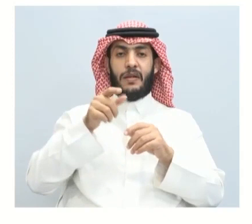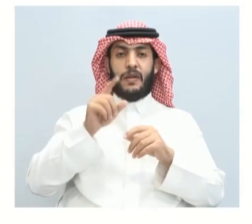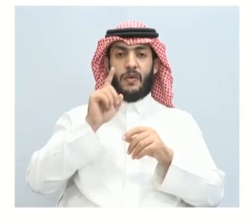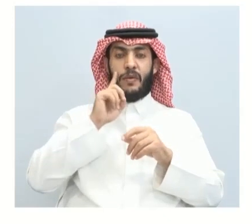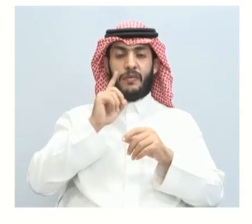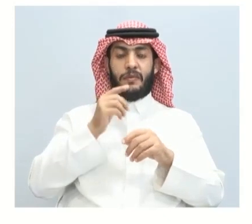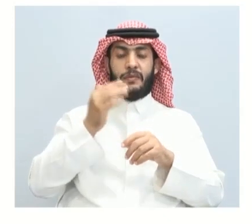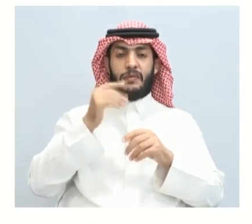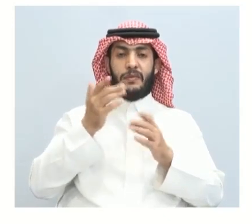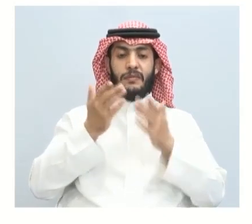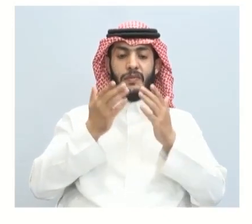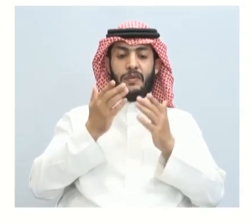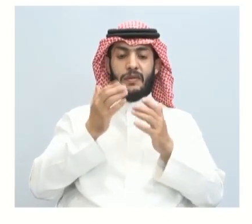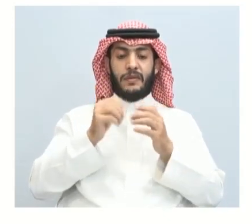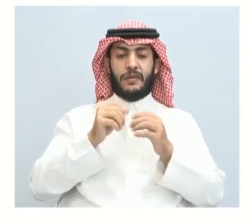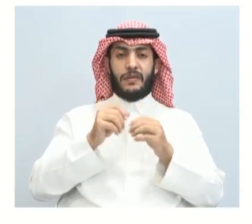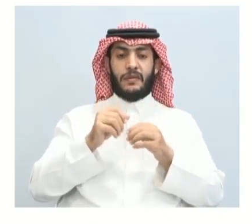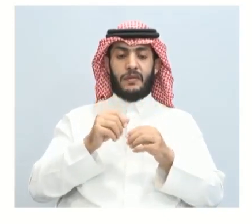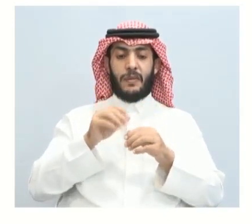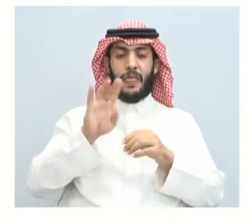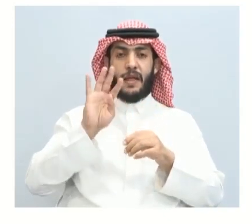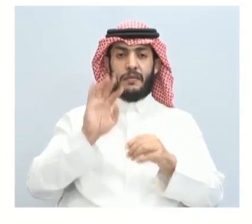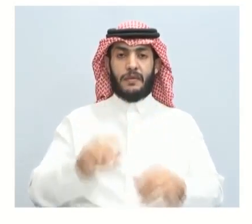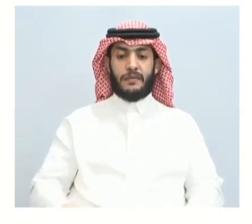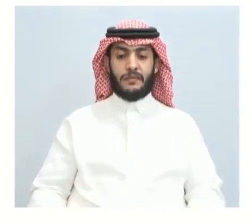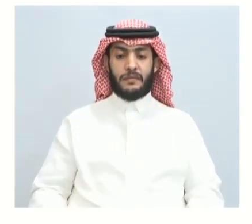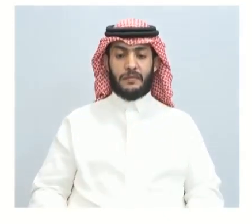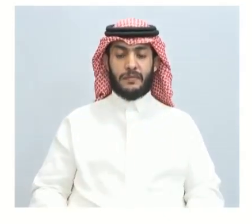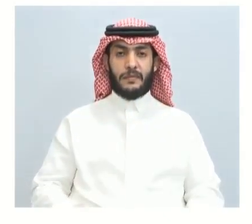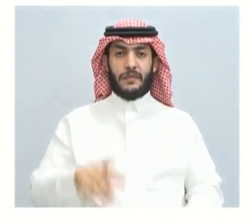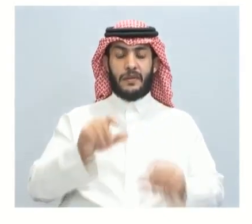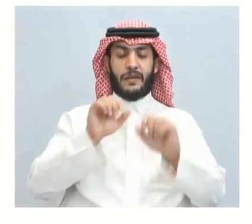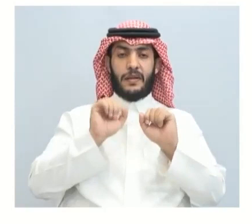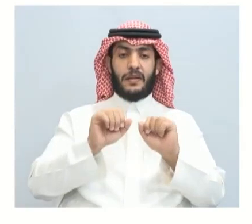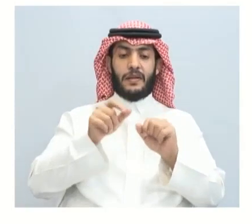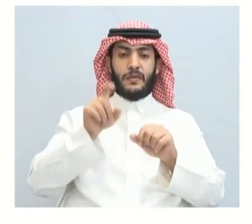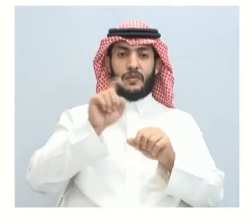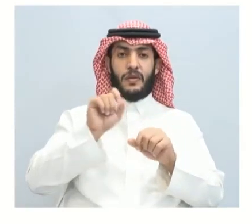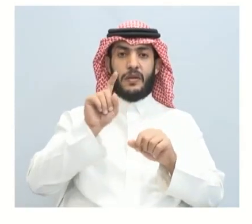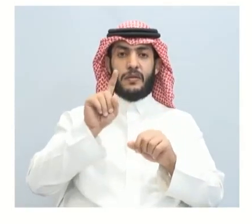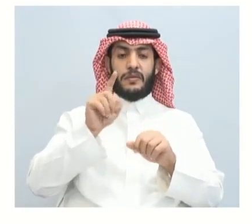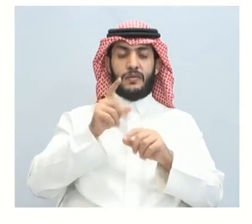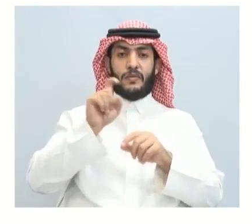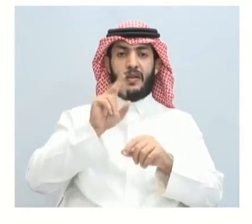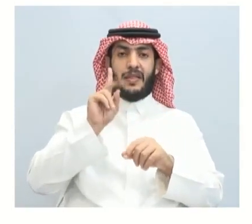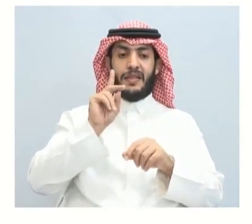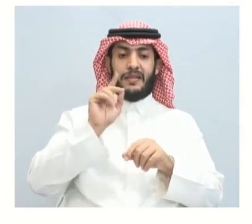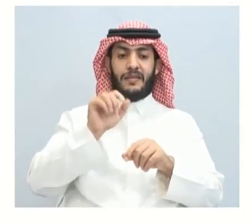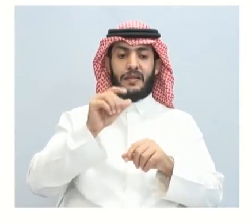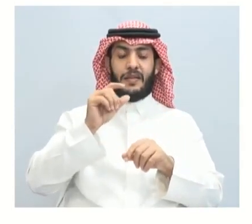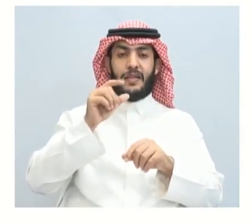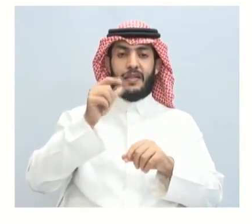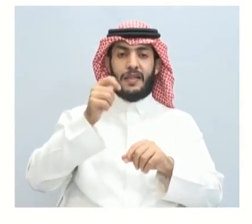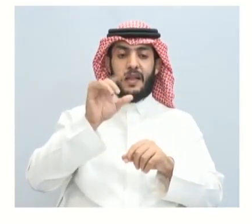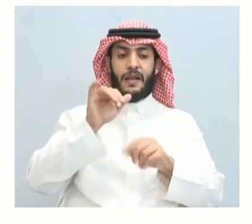الام ايضا بمقدار اربعه هذا بالنسبه ل السؤال الاول السؤال الثاني عندي داله